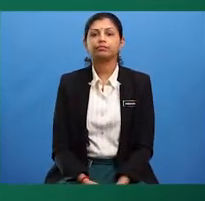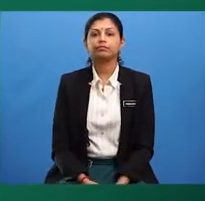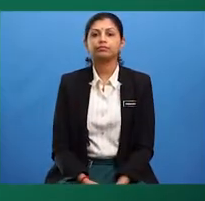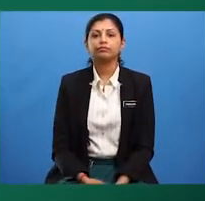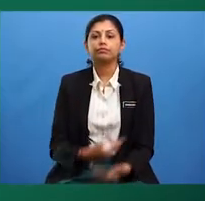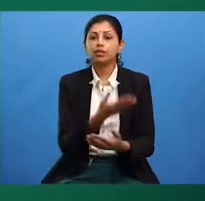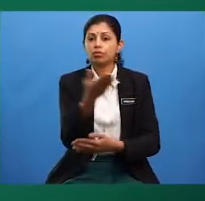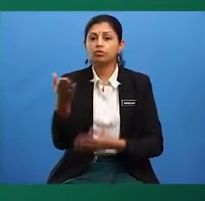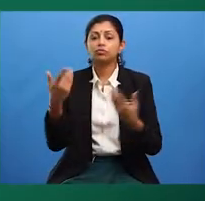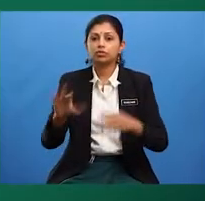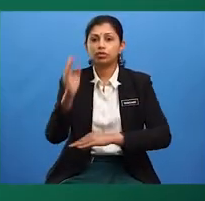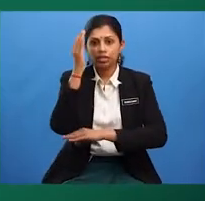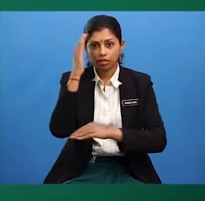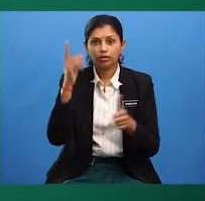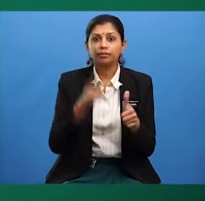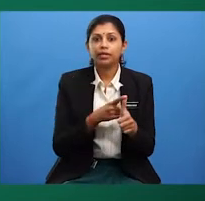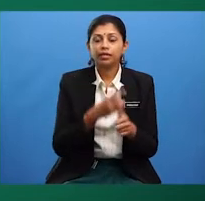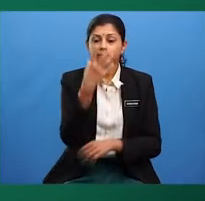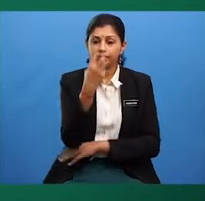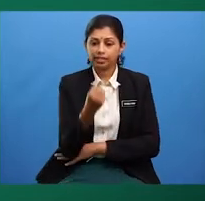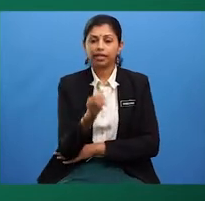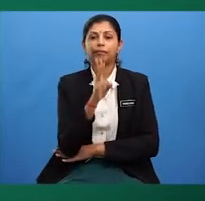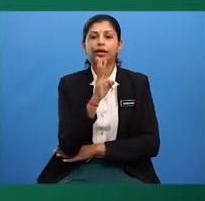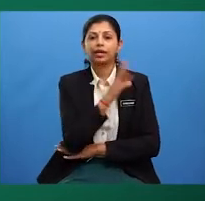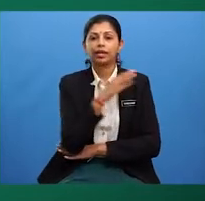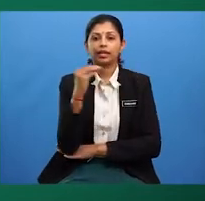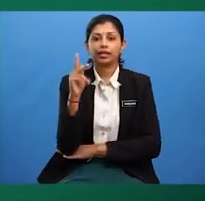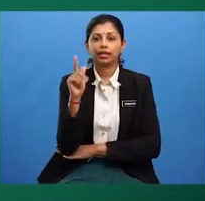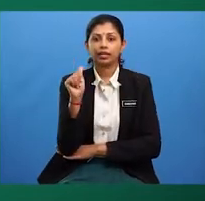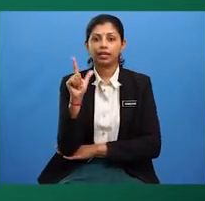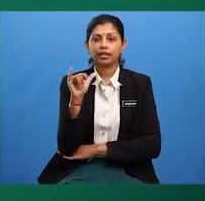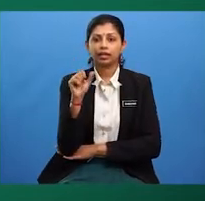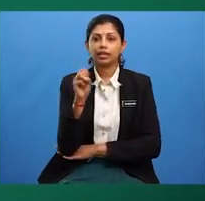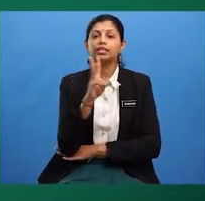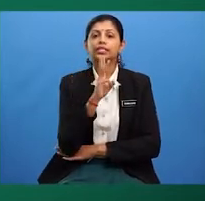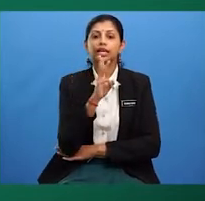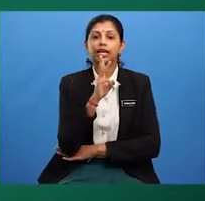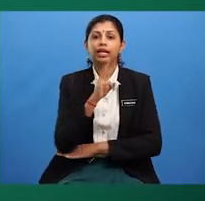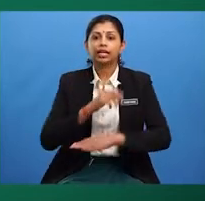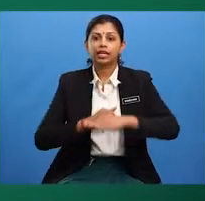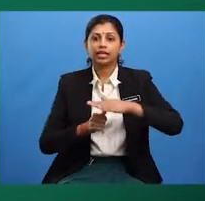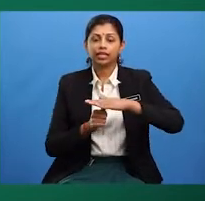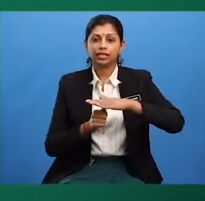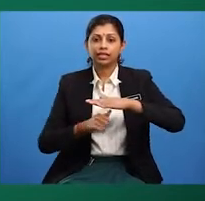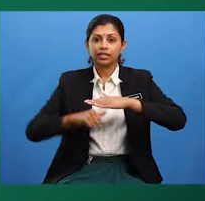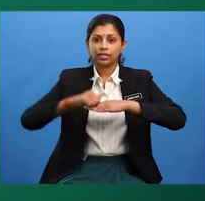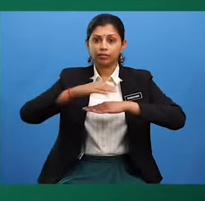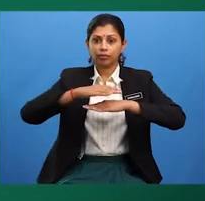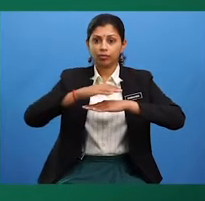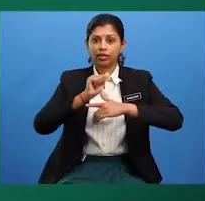yang telah kamu uji bersama dengan cikgu adalah penyerap air atau kalis air, timbul atau